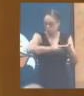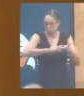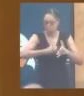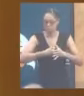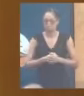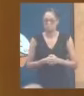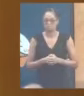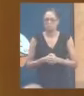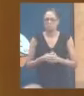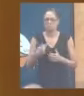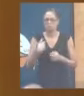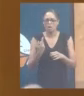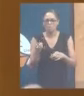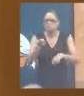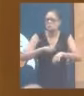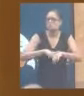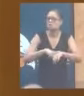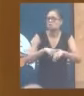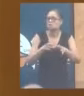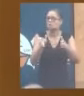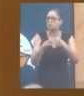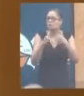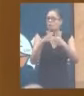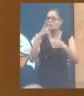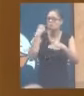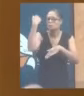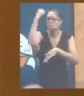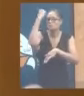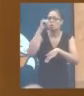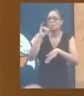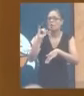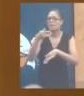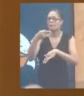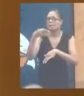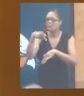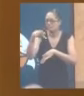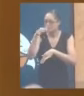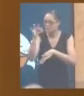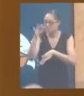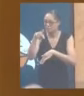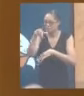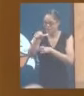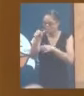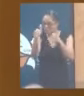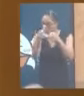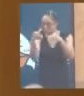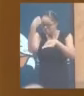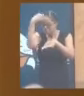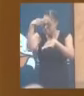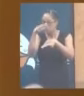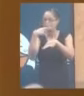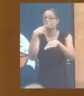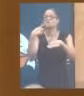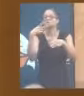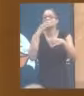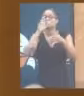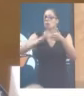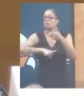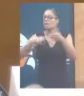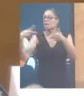très rapidement demandé à Monsieur le Président de l'IMFPA de mettre fin immédiatement à ce